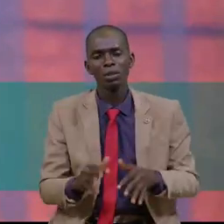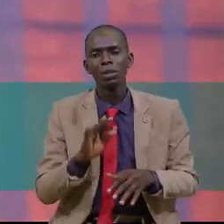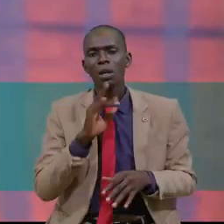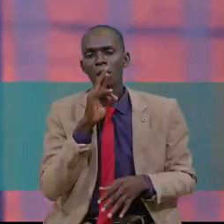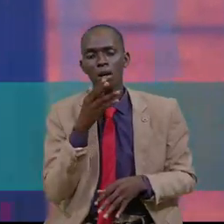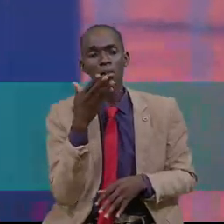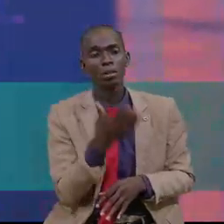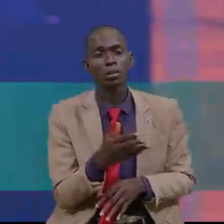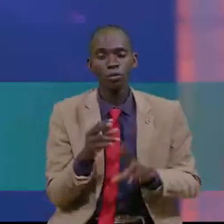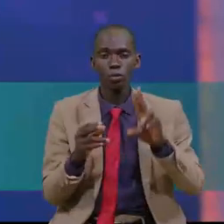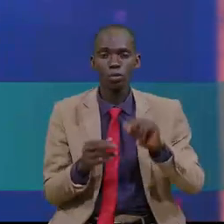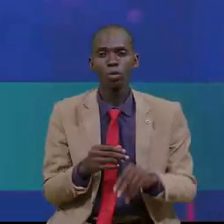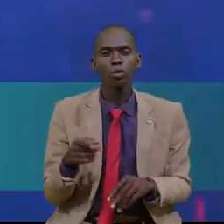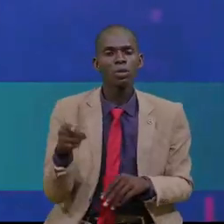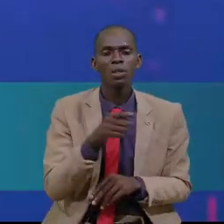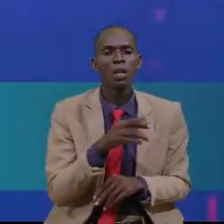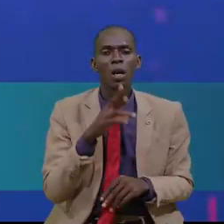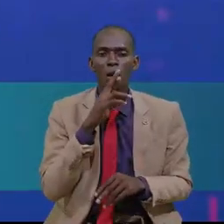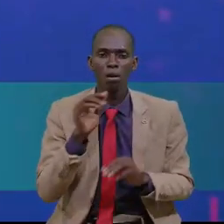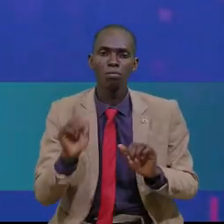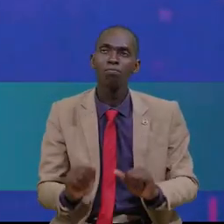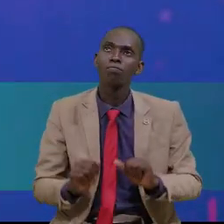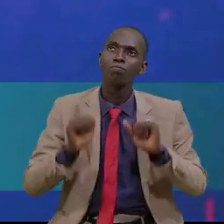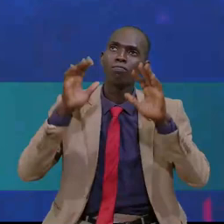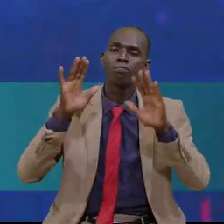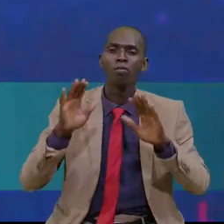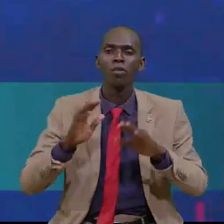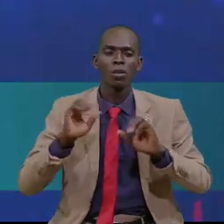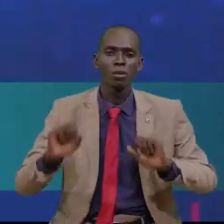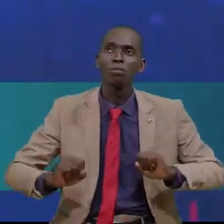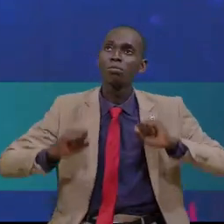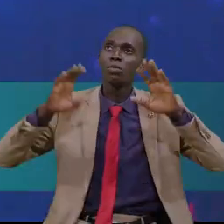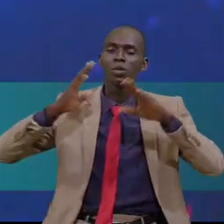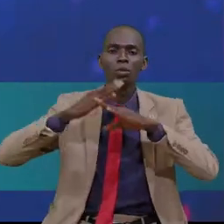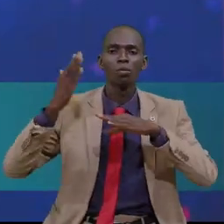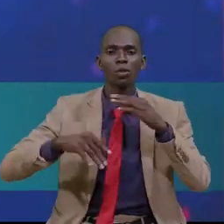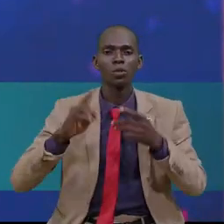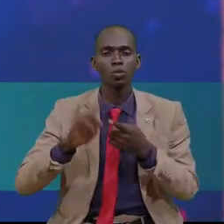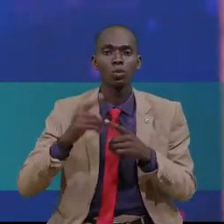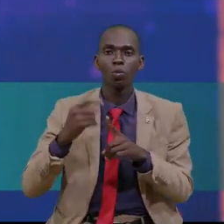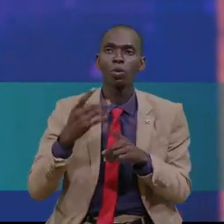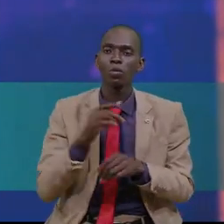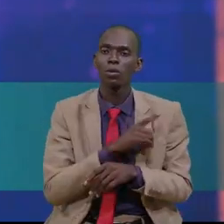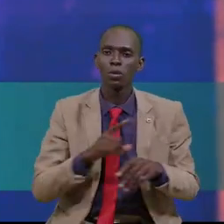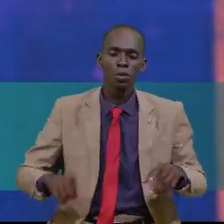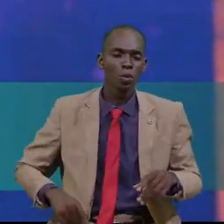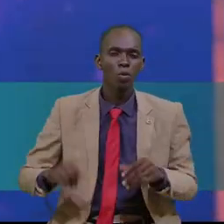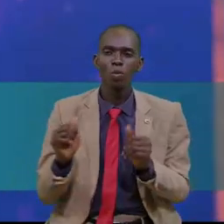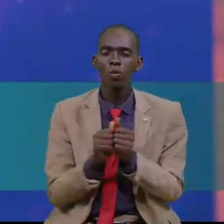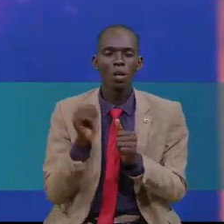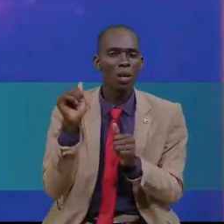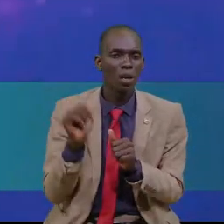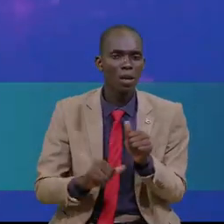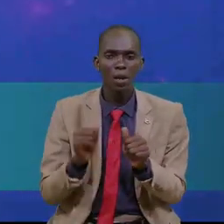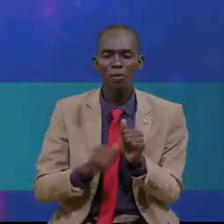est là. Ils sont engagés à la parole de Dieu. Dans les moindres détails, tous les